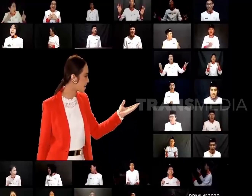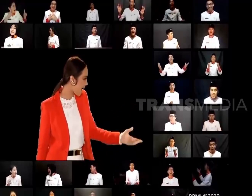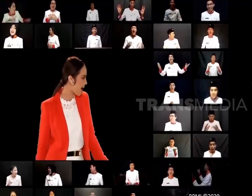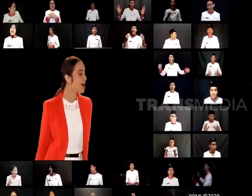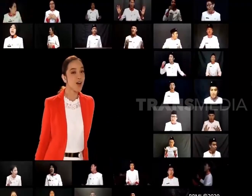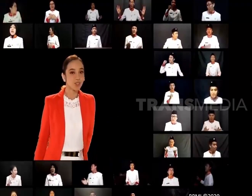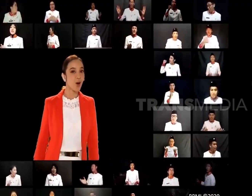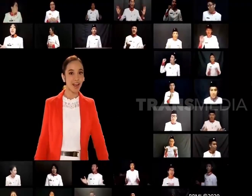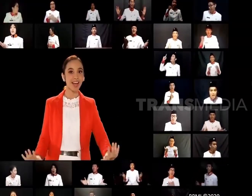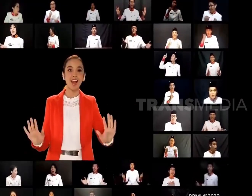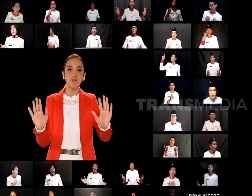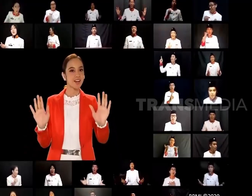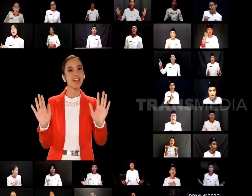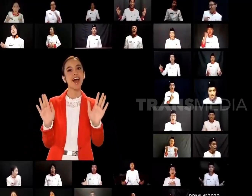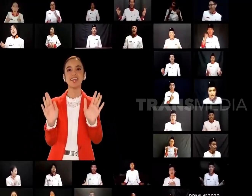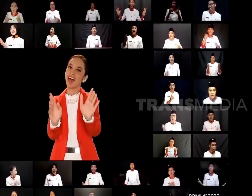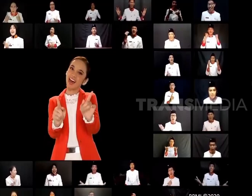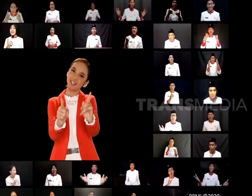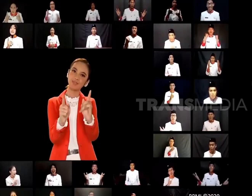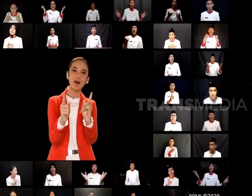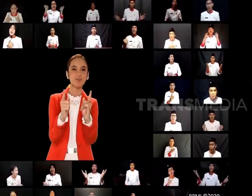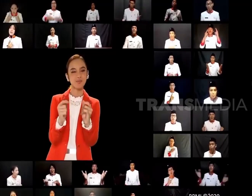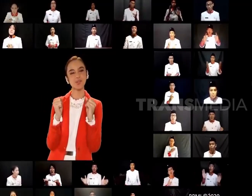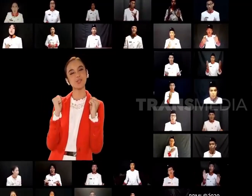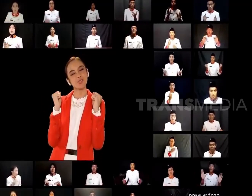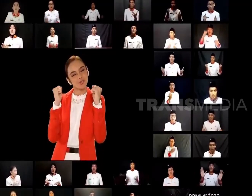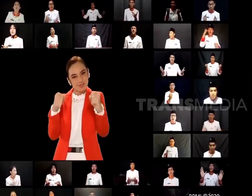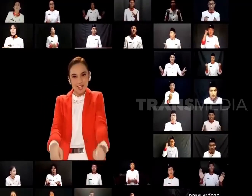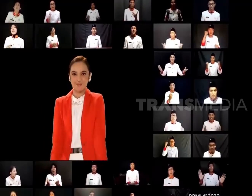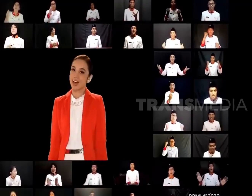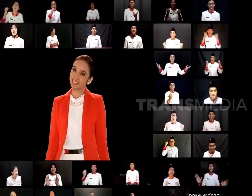Gombloh. Tampilannya pun didukung oleh visual memanjakan mata